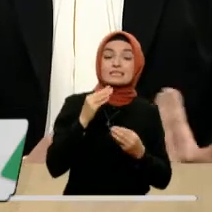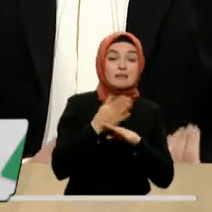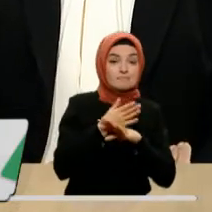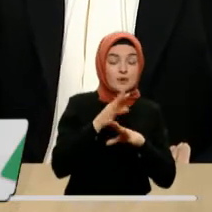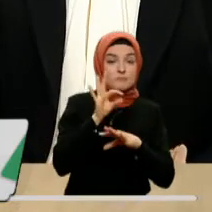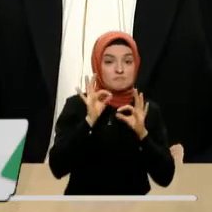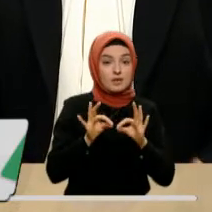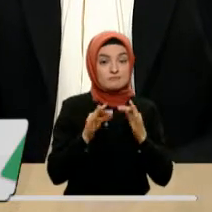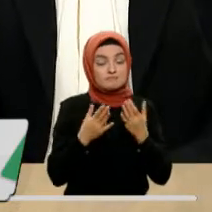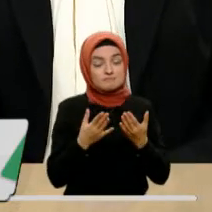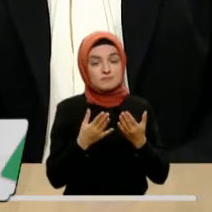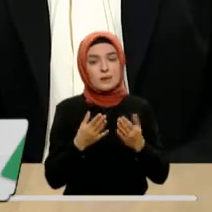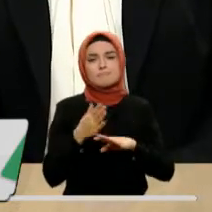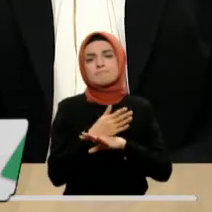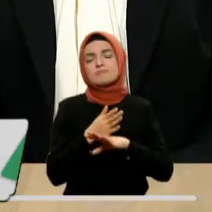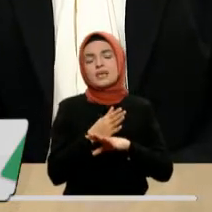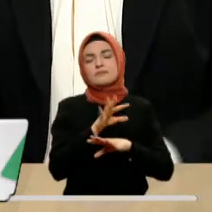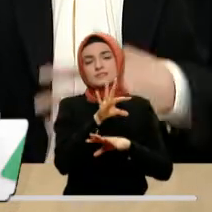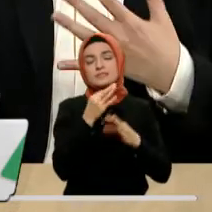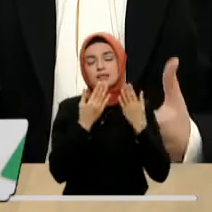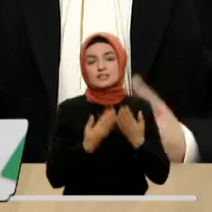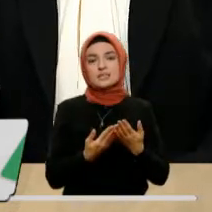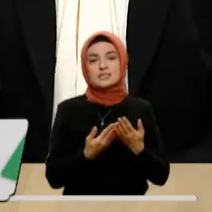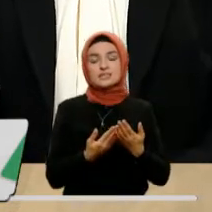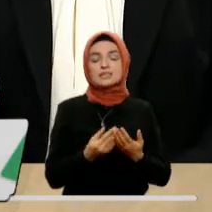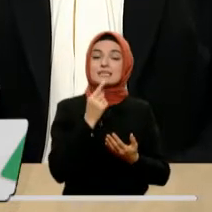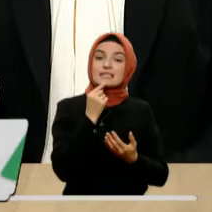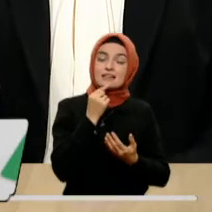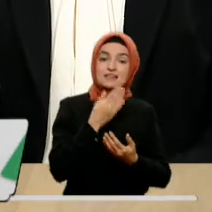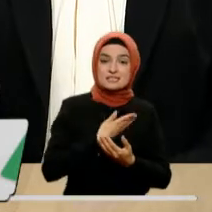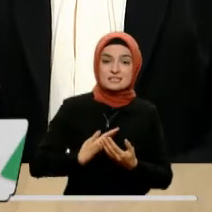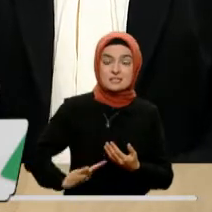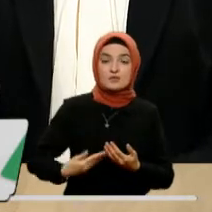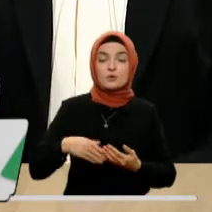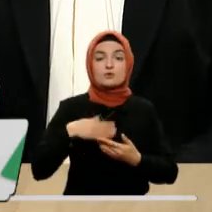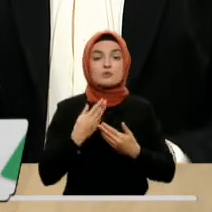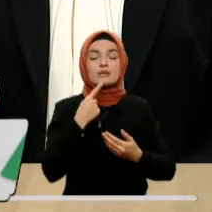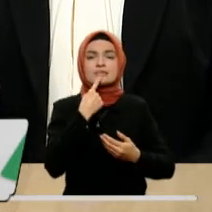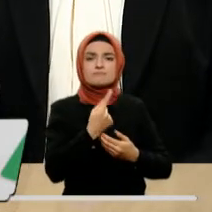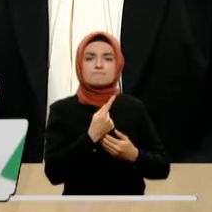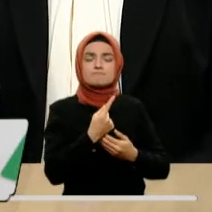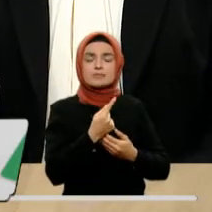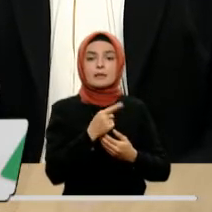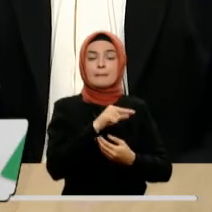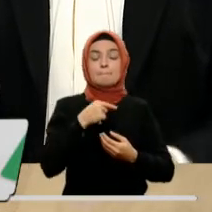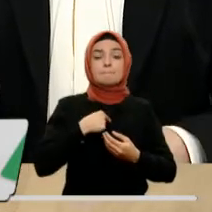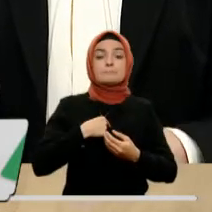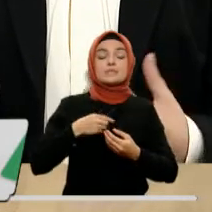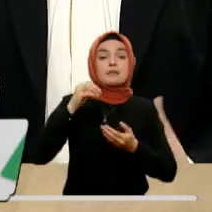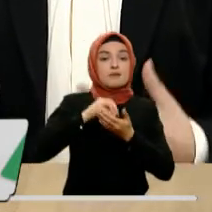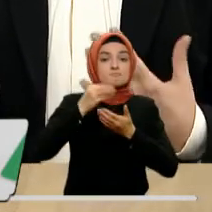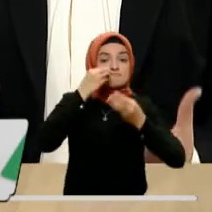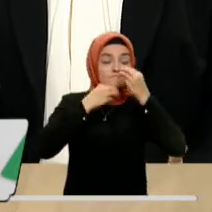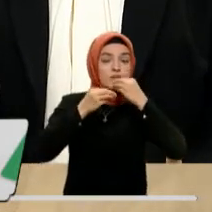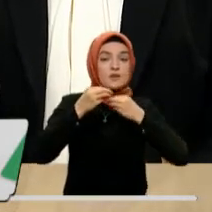mı meyveyi mi tercih eder? Meyveye kaymış oluyor. Daha tatlıya kaymış oluyor. Hatta o yüzden deriz ki ek besin verirken önce çok